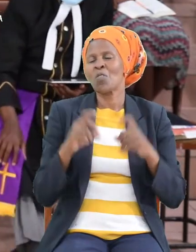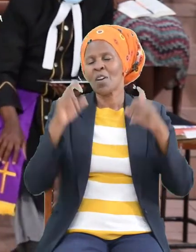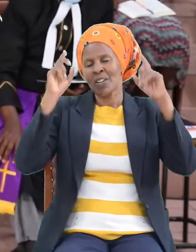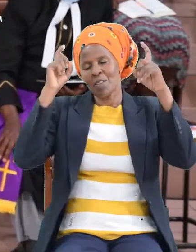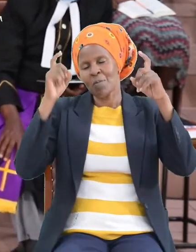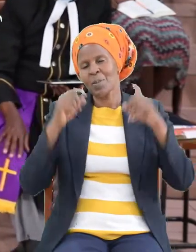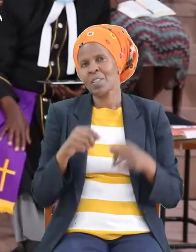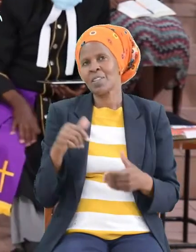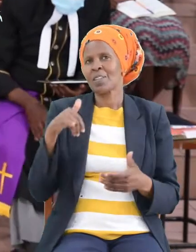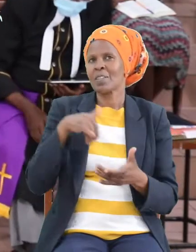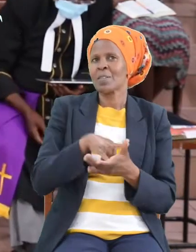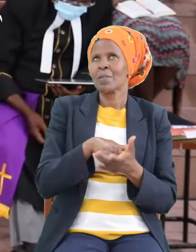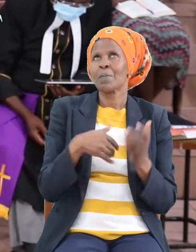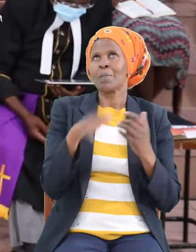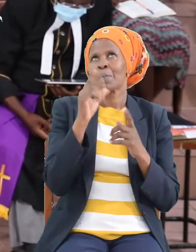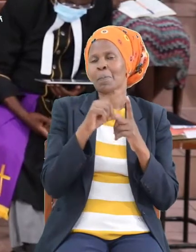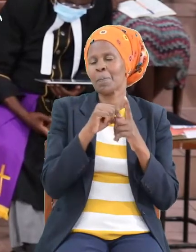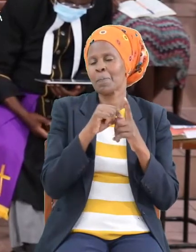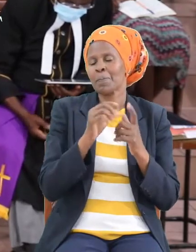hilo ndilo neno.